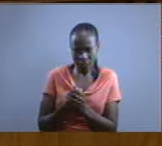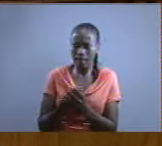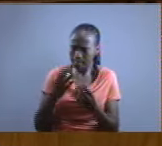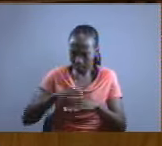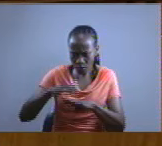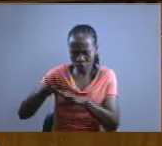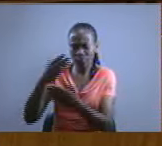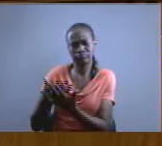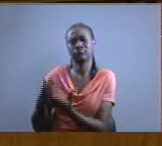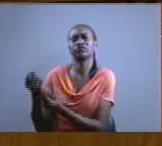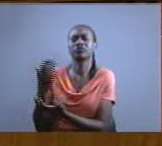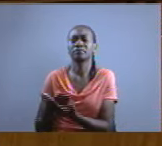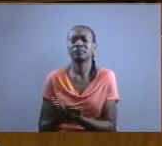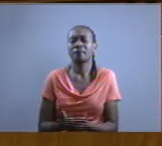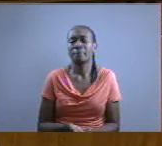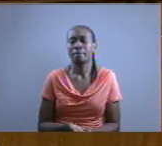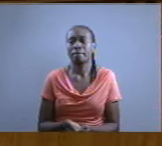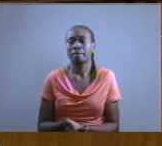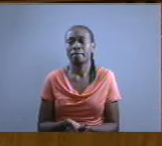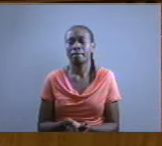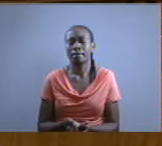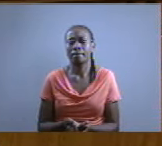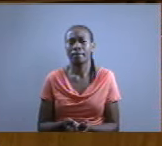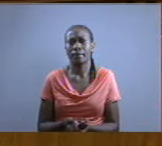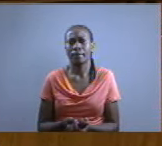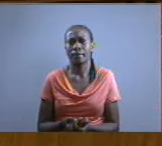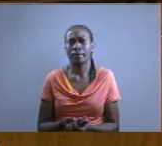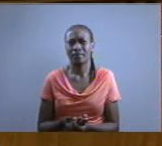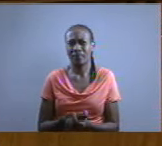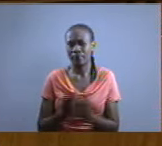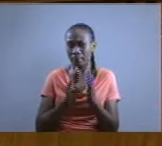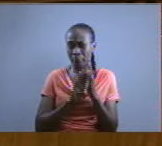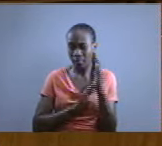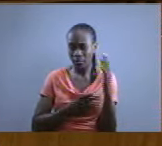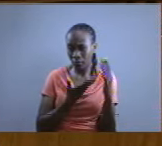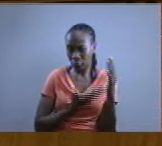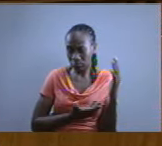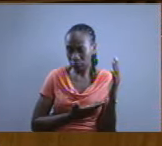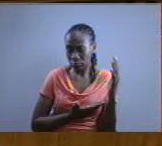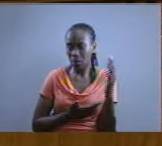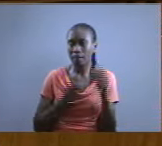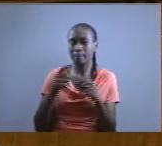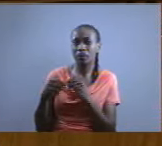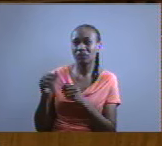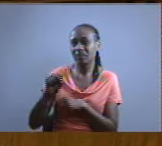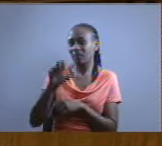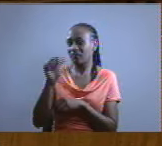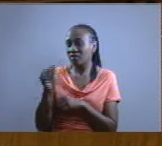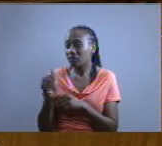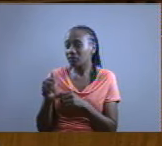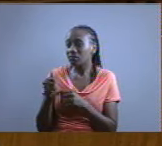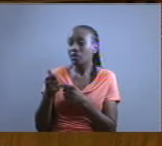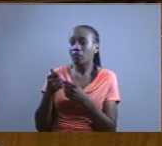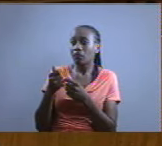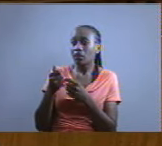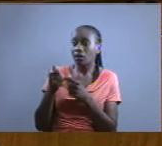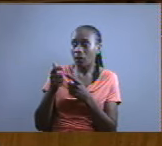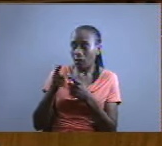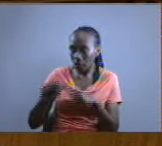hele wetsontwerp op die Suid-Afrikaanse Raad vir Tale Praktisyne is in lyn met die